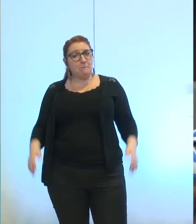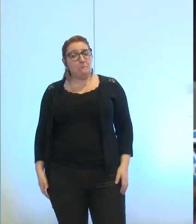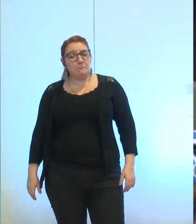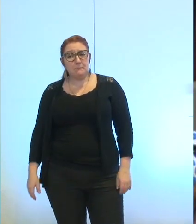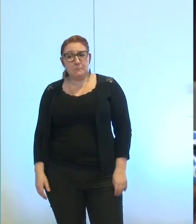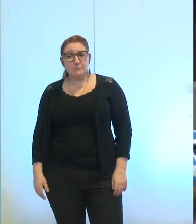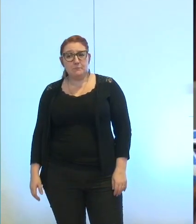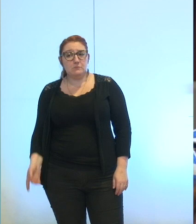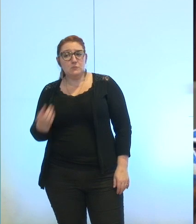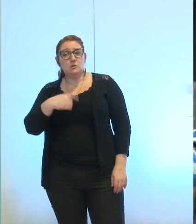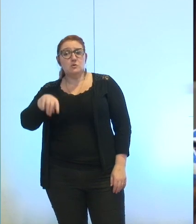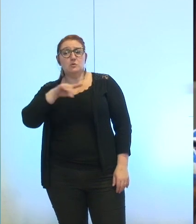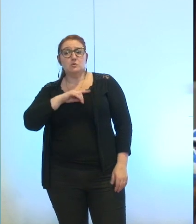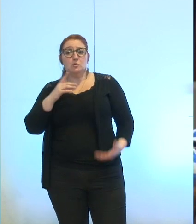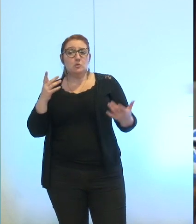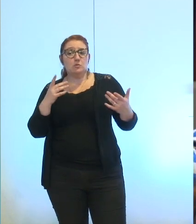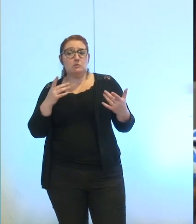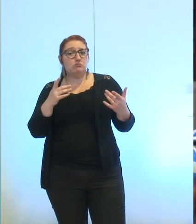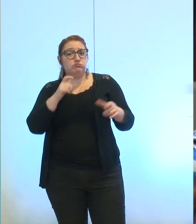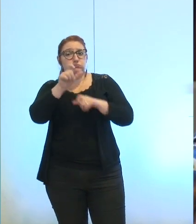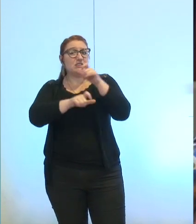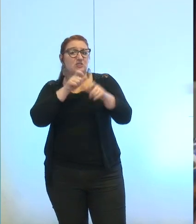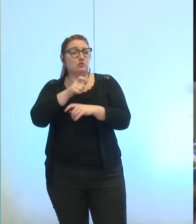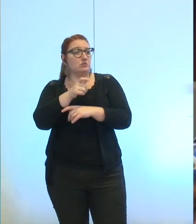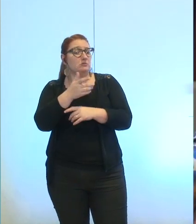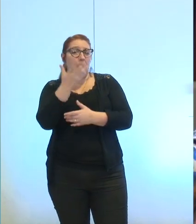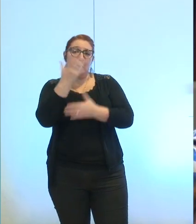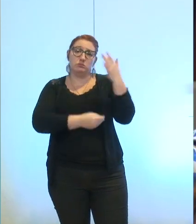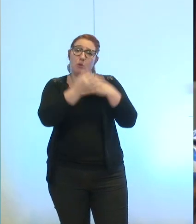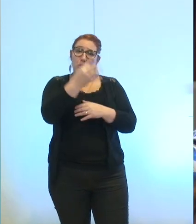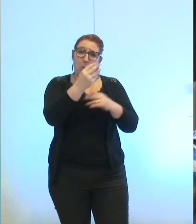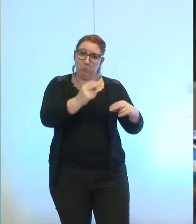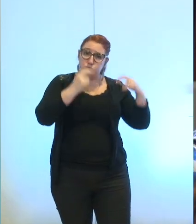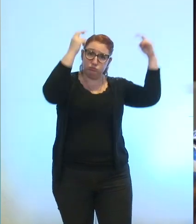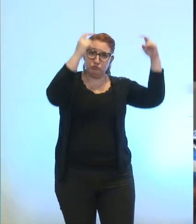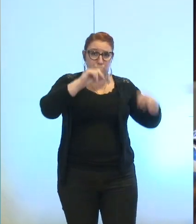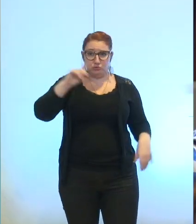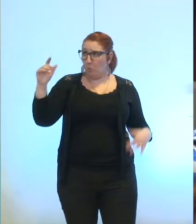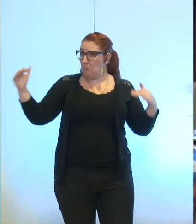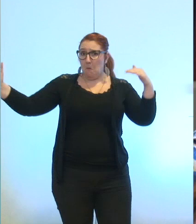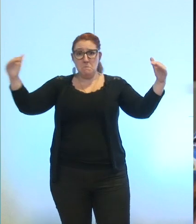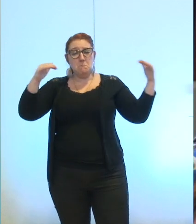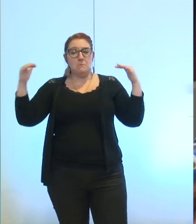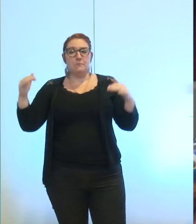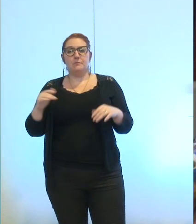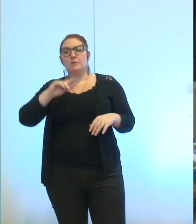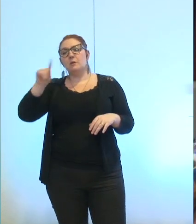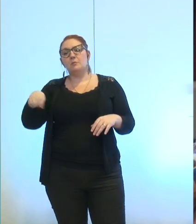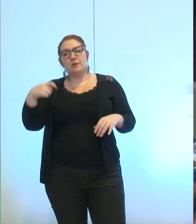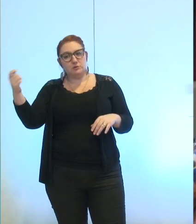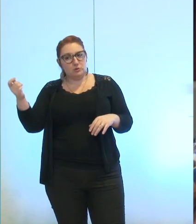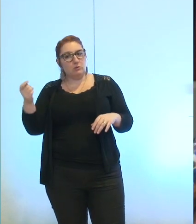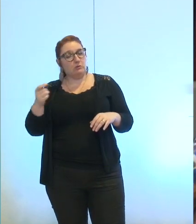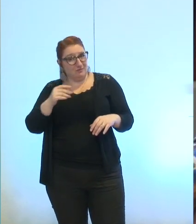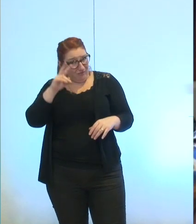plus plus que que ce taux n'est pas plus important à Grenoble qu'ailleurs alors sans minimiser ni écarter cette question qui